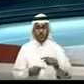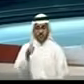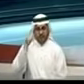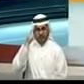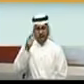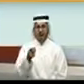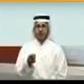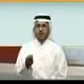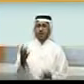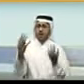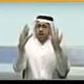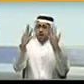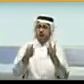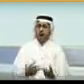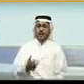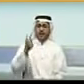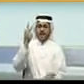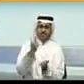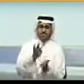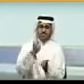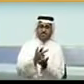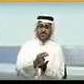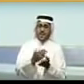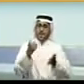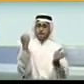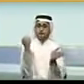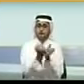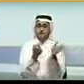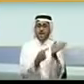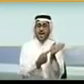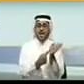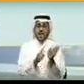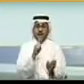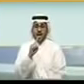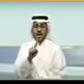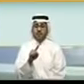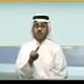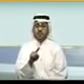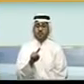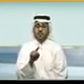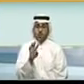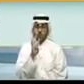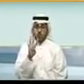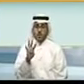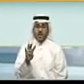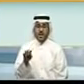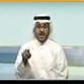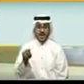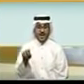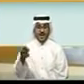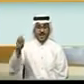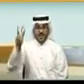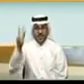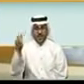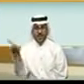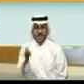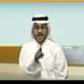بلغ عدد تأشيرات العمرة الصادرة لموسم 1440 هجرية وحتى التاريخ الثاني من